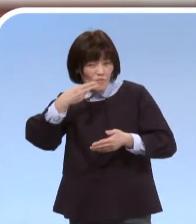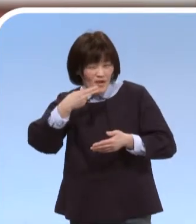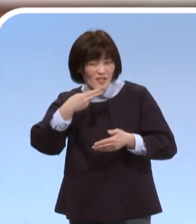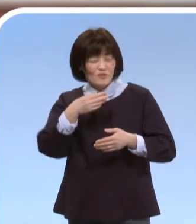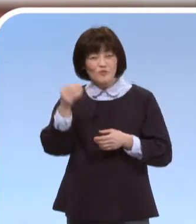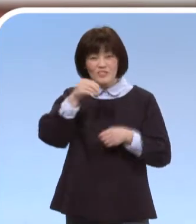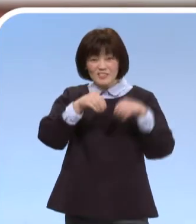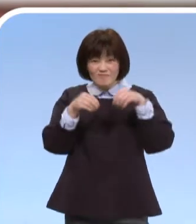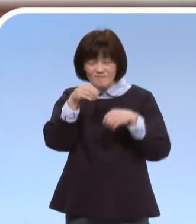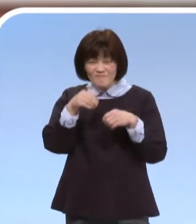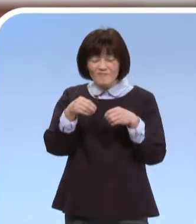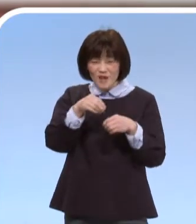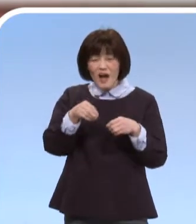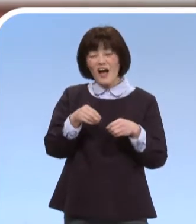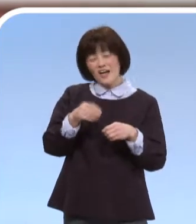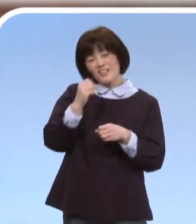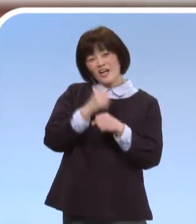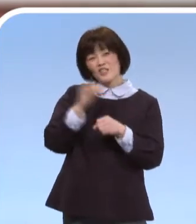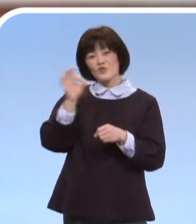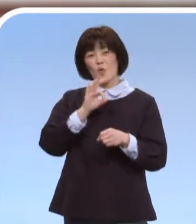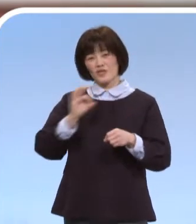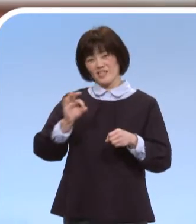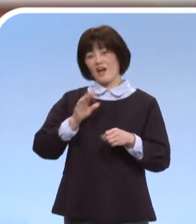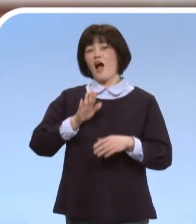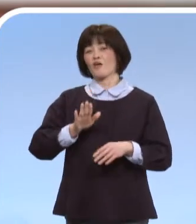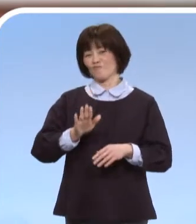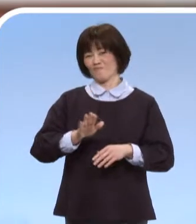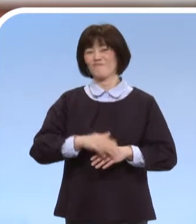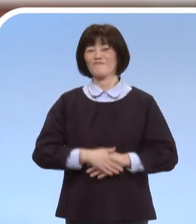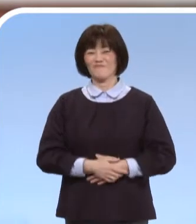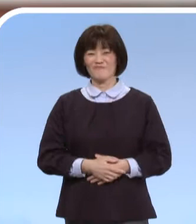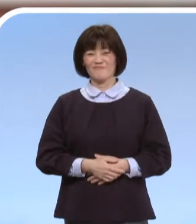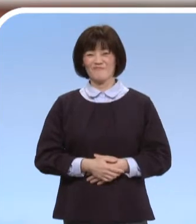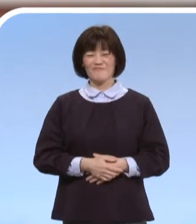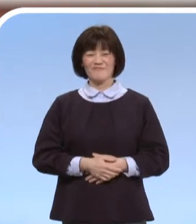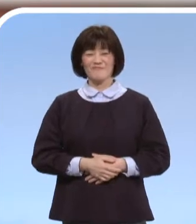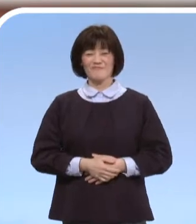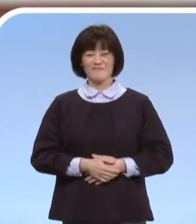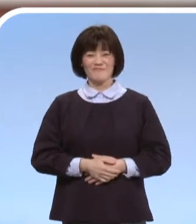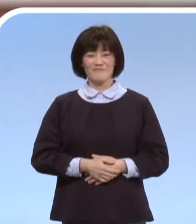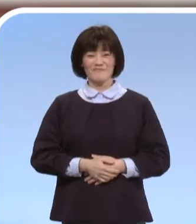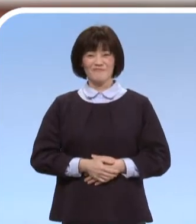恵みを使った美味しいイチジクグルメが一年中楽しめちゃうんです